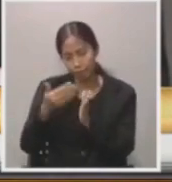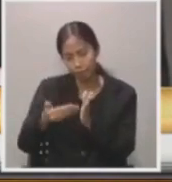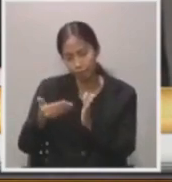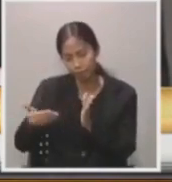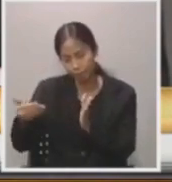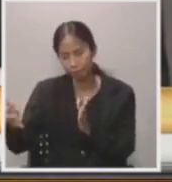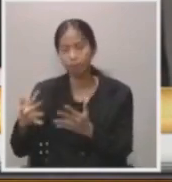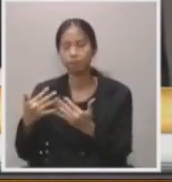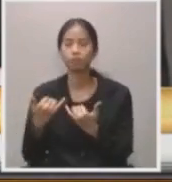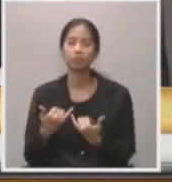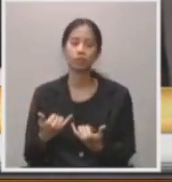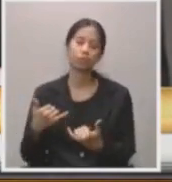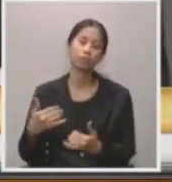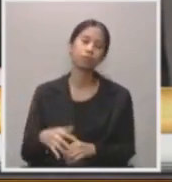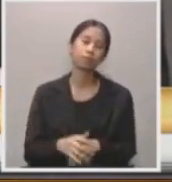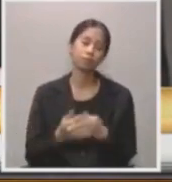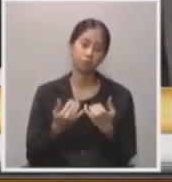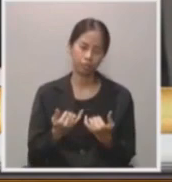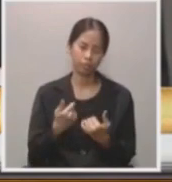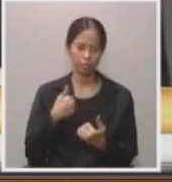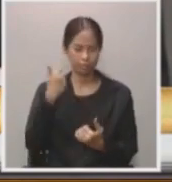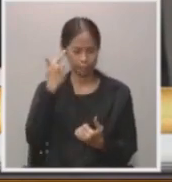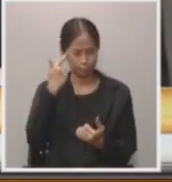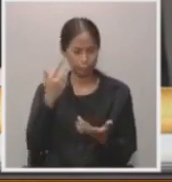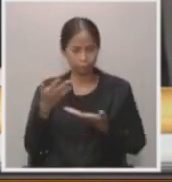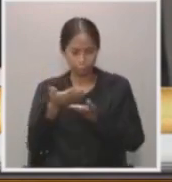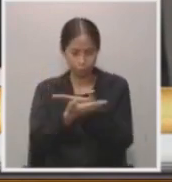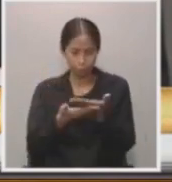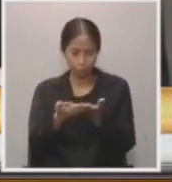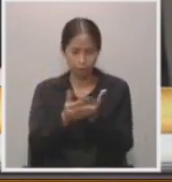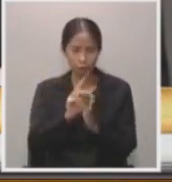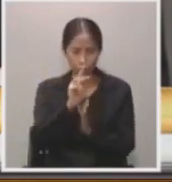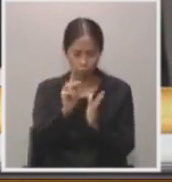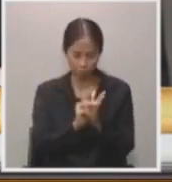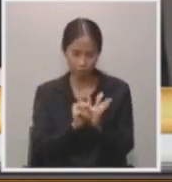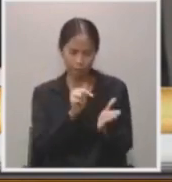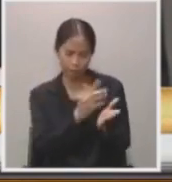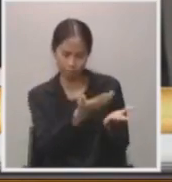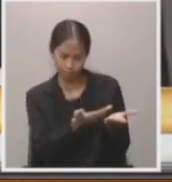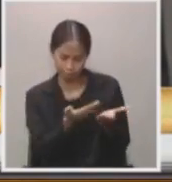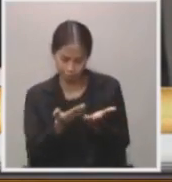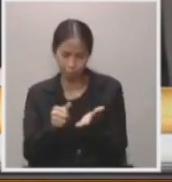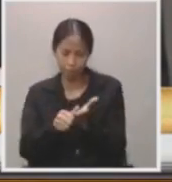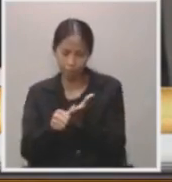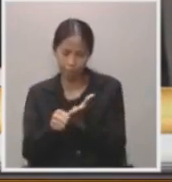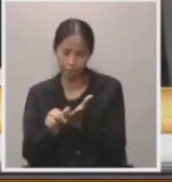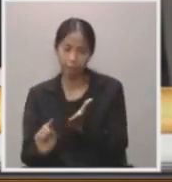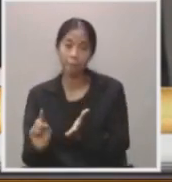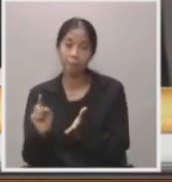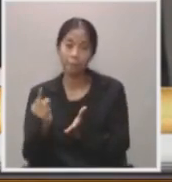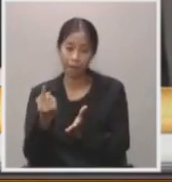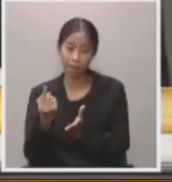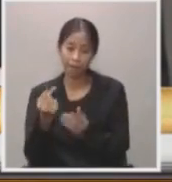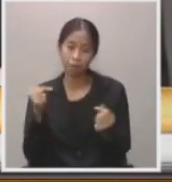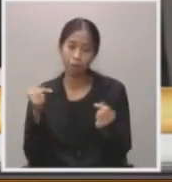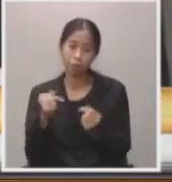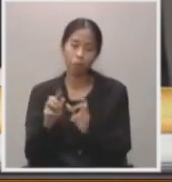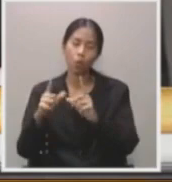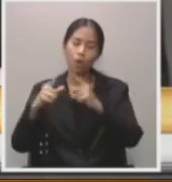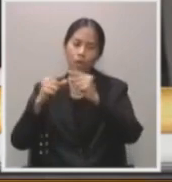วันนี้เราก็กำลังจะพิจารณาการแก้ไขกฎหมายฉบับนี้อีกครั้งหนึ่งในประเด็นที่เกี่ยวข้